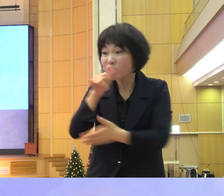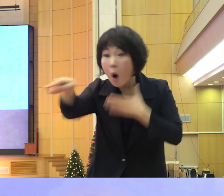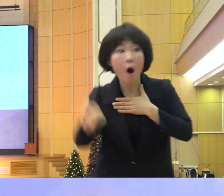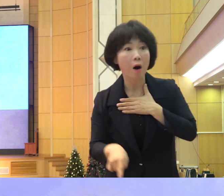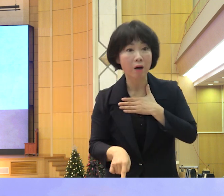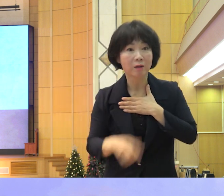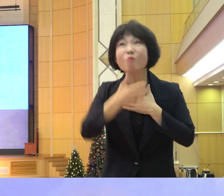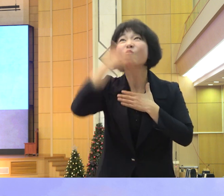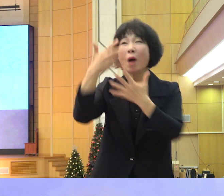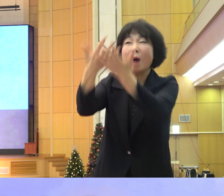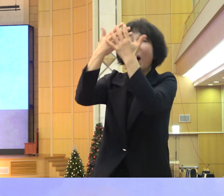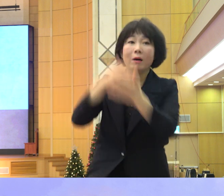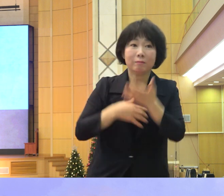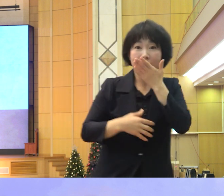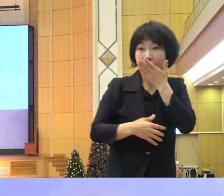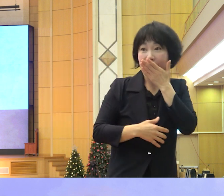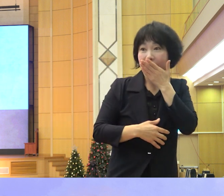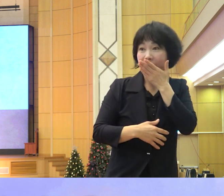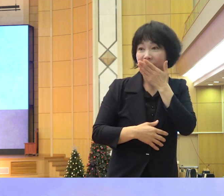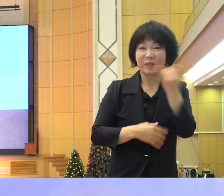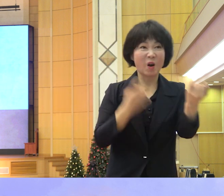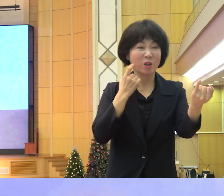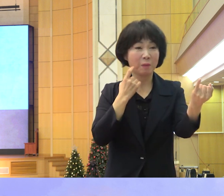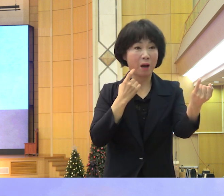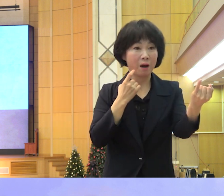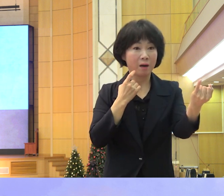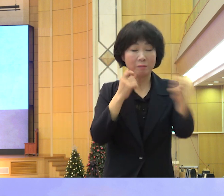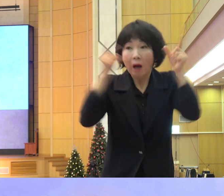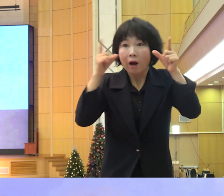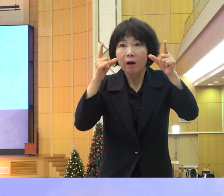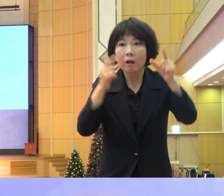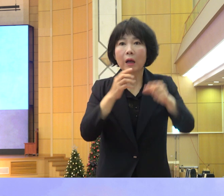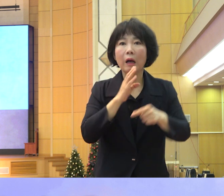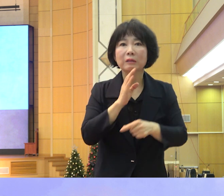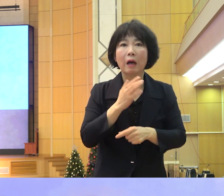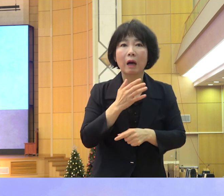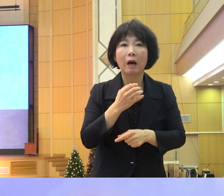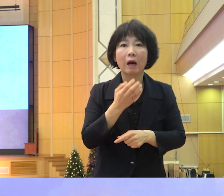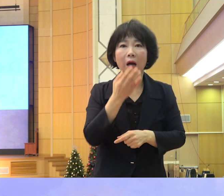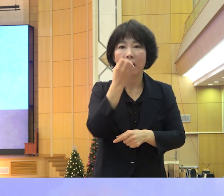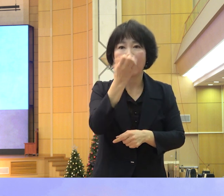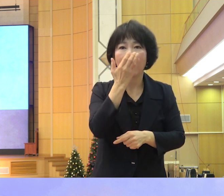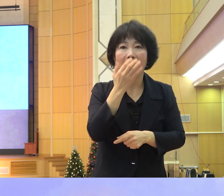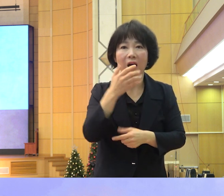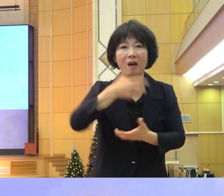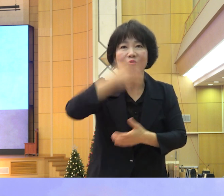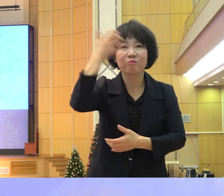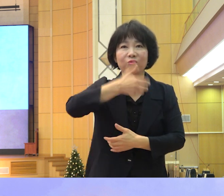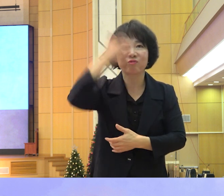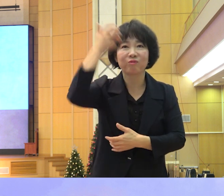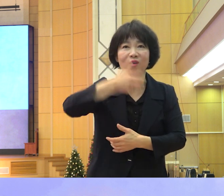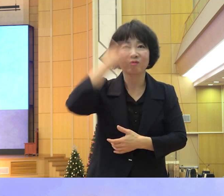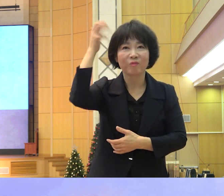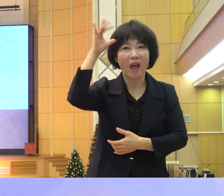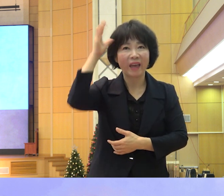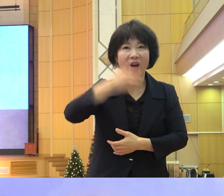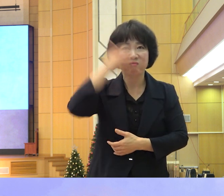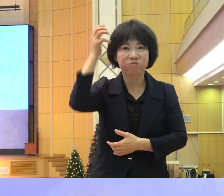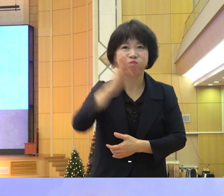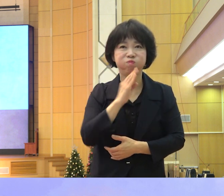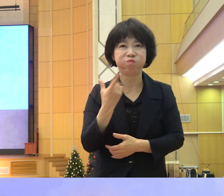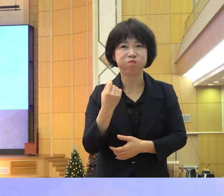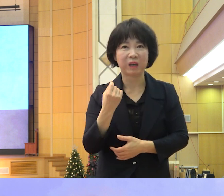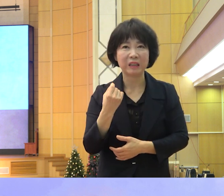같아요. 그러다가 딱 깼어요. 깨니까 꿈이더라고. 그래서 내려가서 집에 들어가서